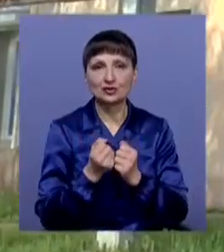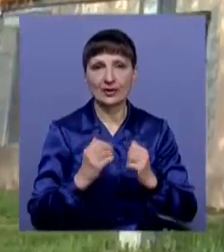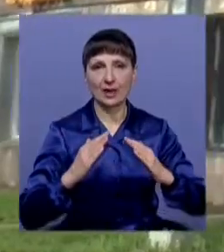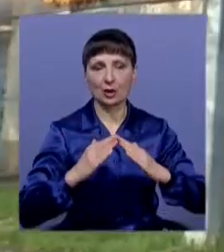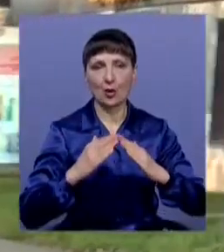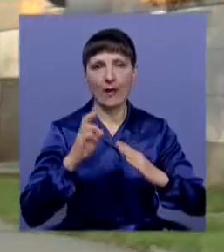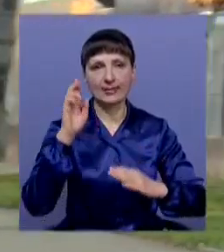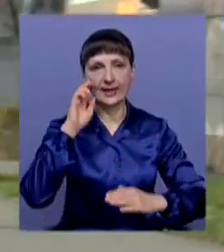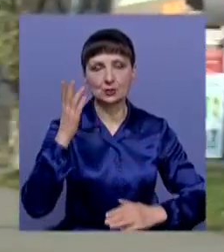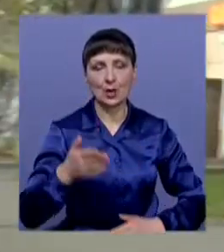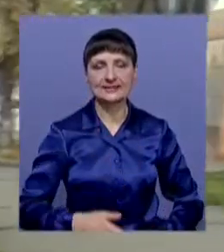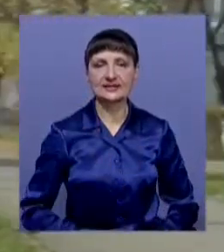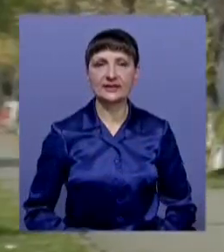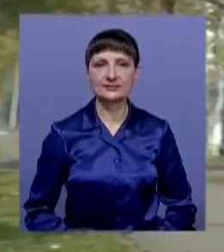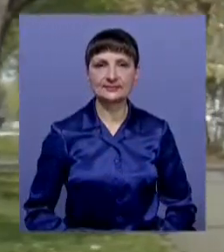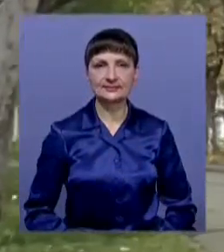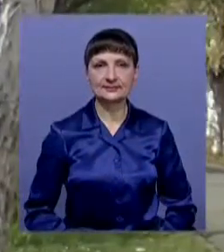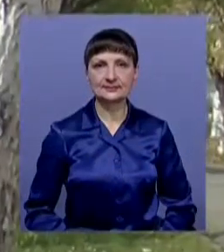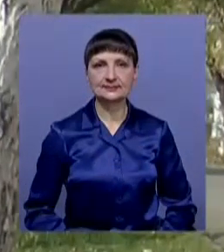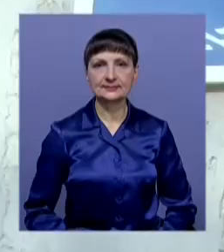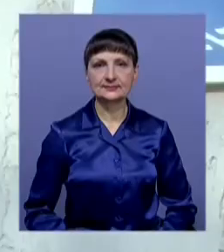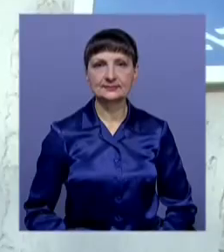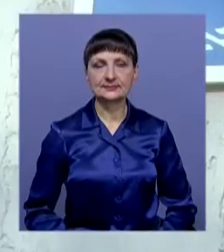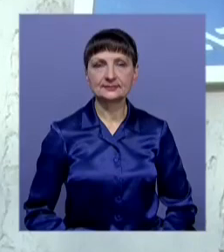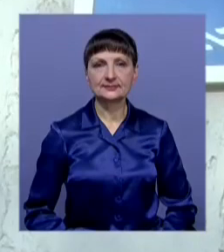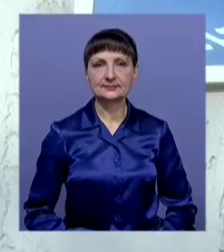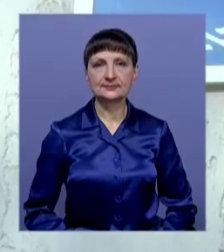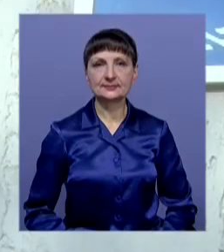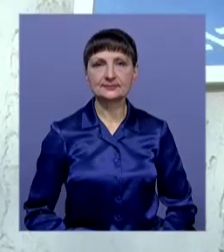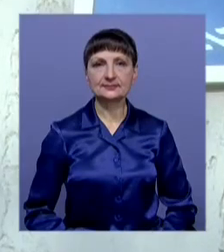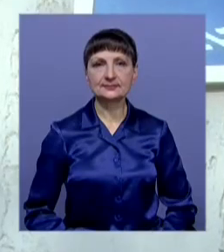жилья от государства. Денис Земцов, телеканал ОМТ, Североказахстанская область.